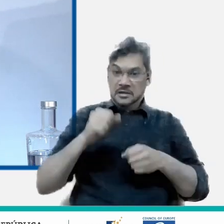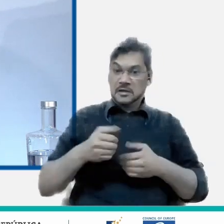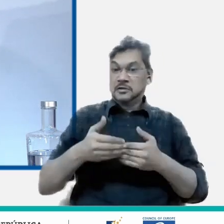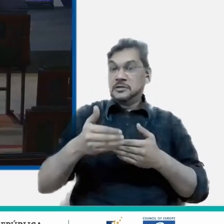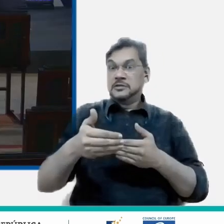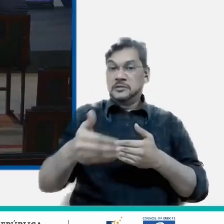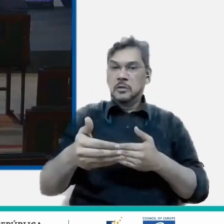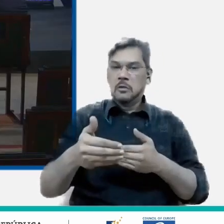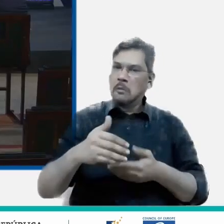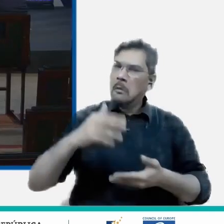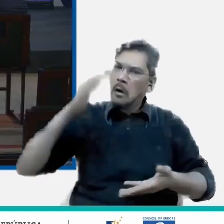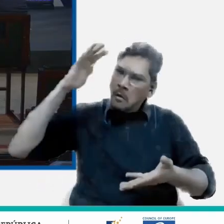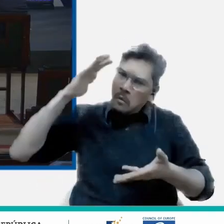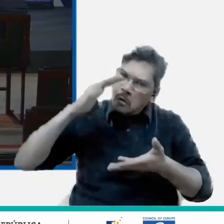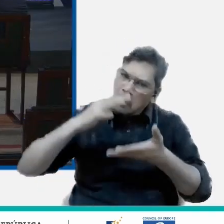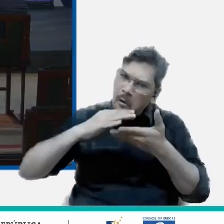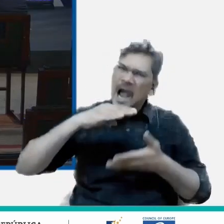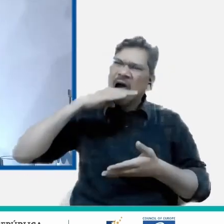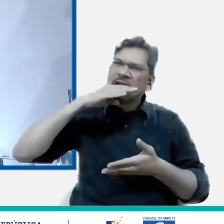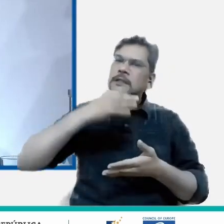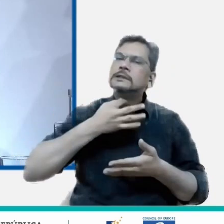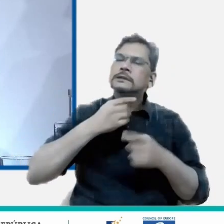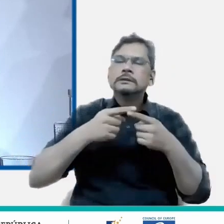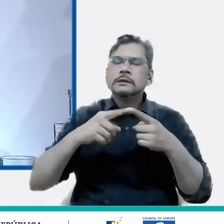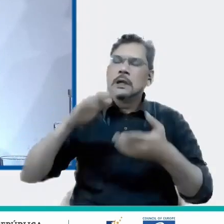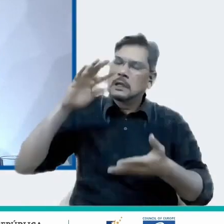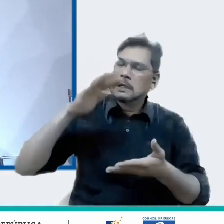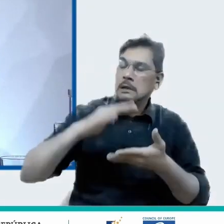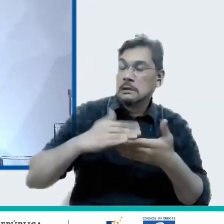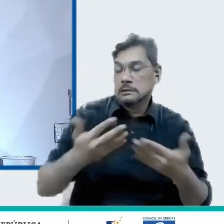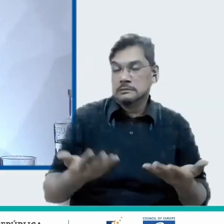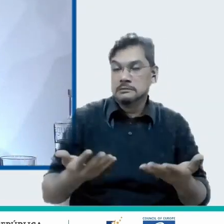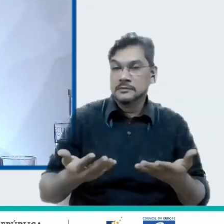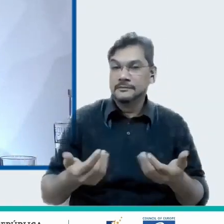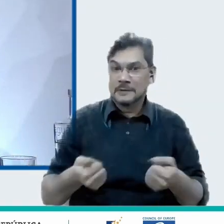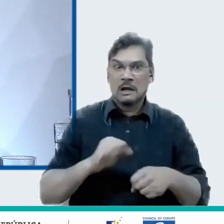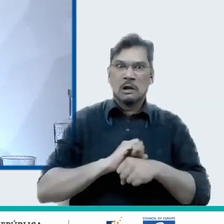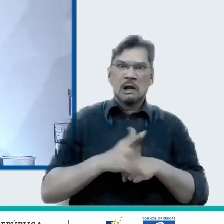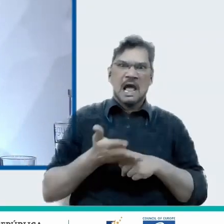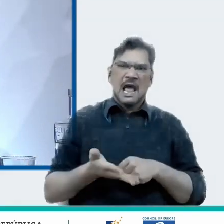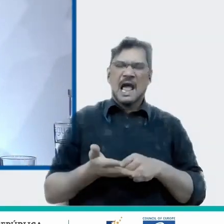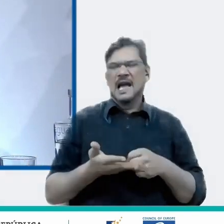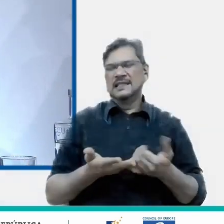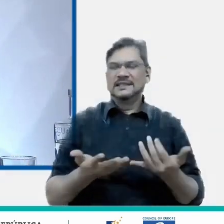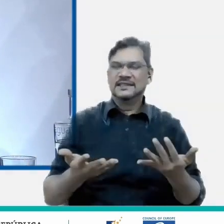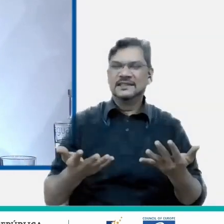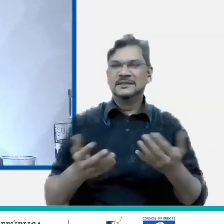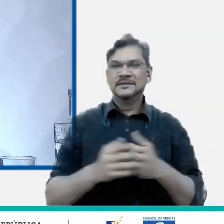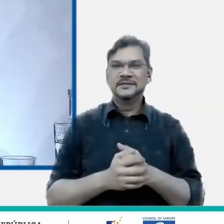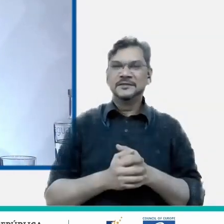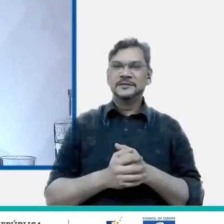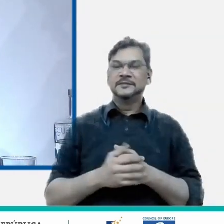Спасибо. Thank you so much, Mr. Айдакеев, for sharing your perspective. We learned from Mr. Айдакеев about